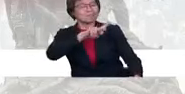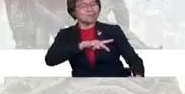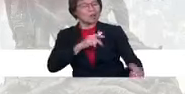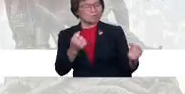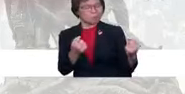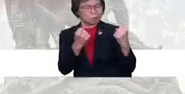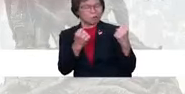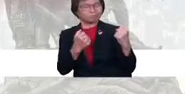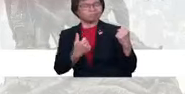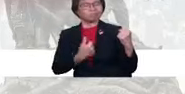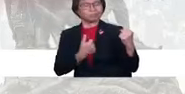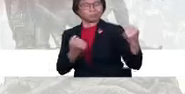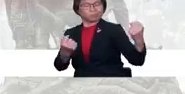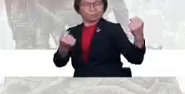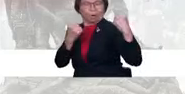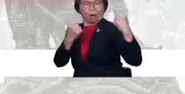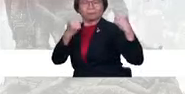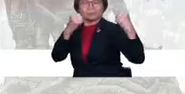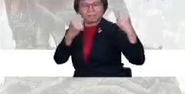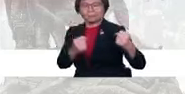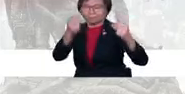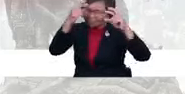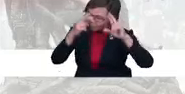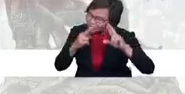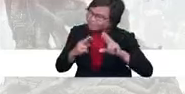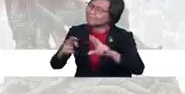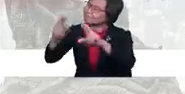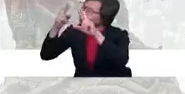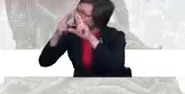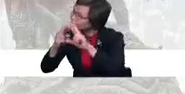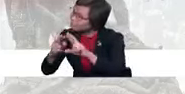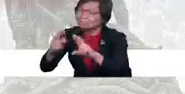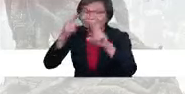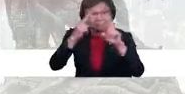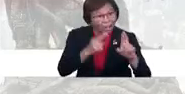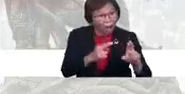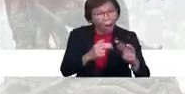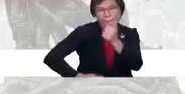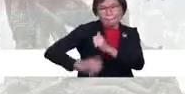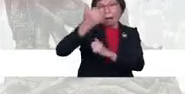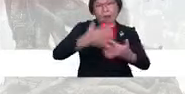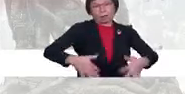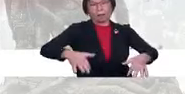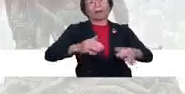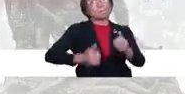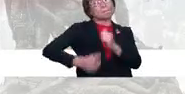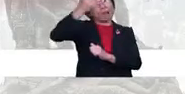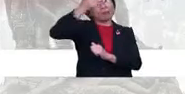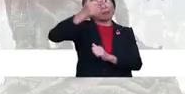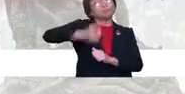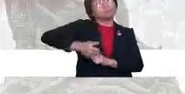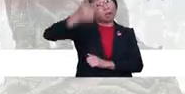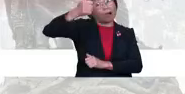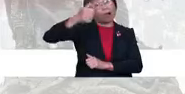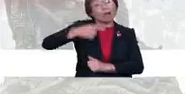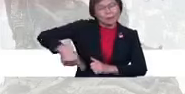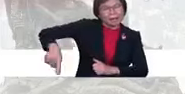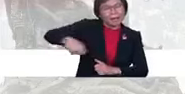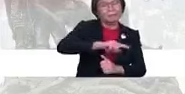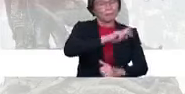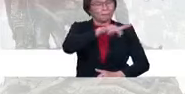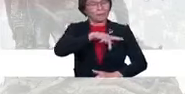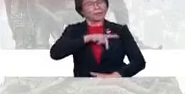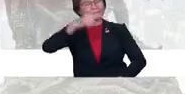jati diri yang Kukuh dan saling menghormati Hai yang paling utama ialah mereka akan